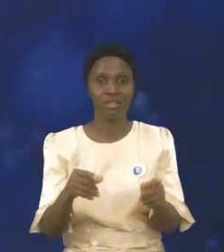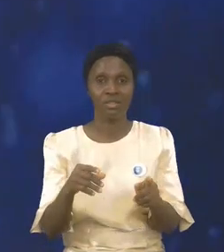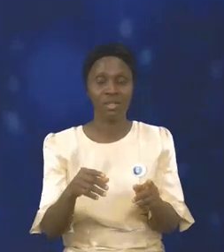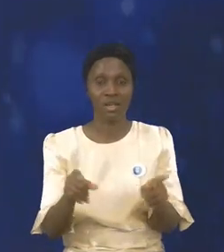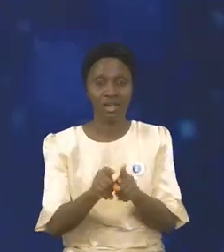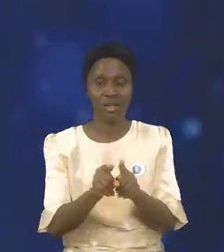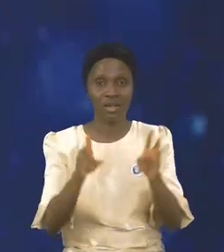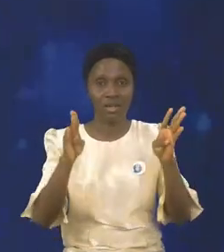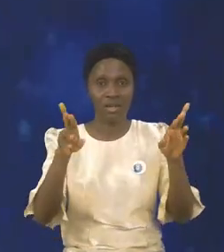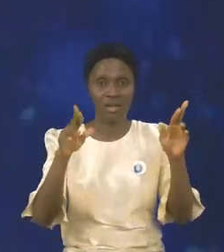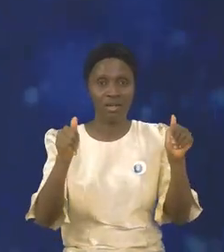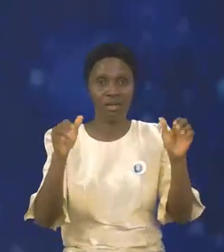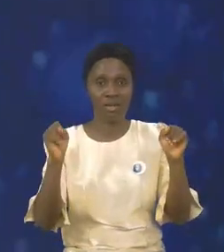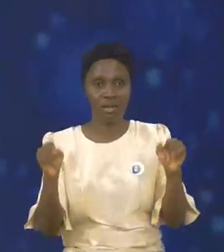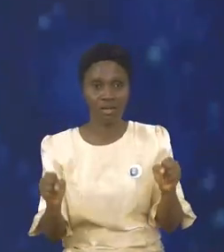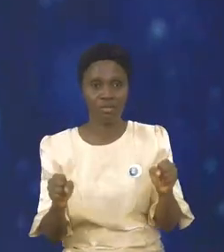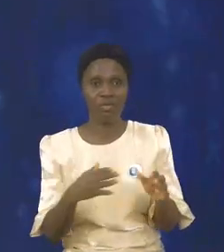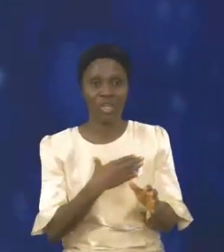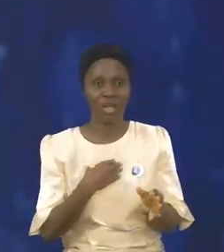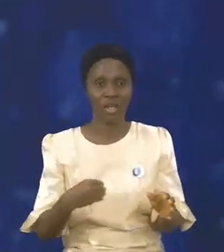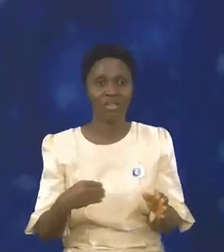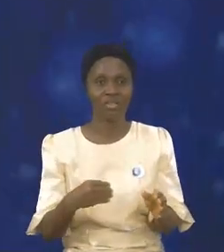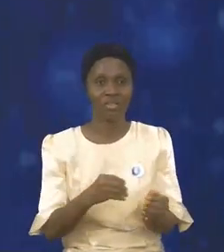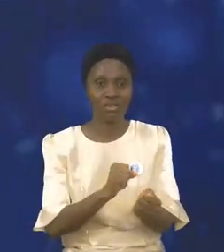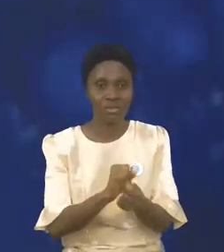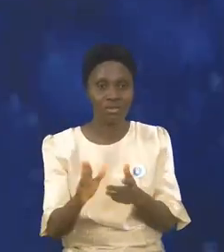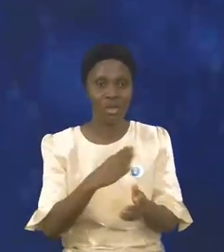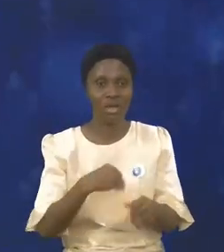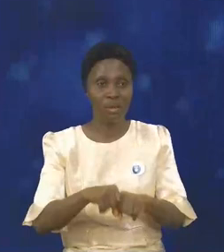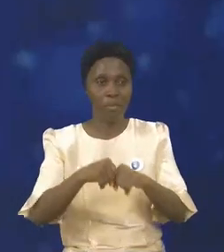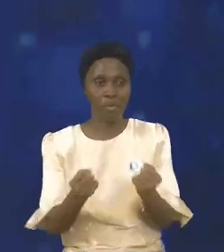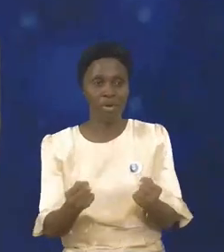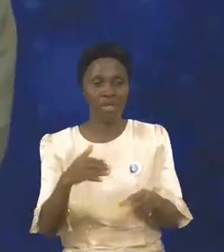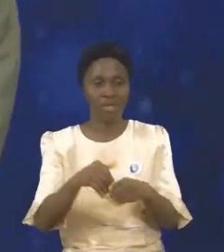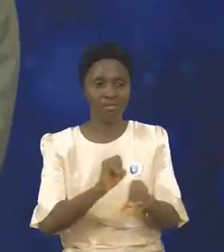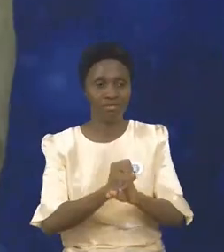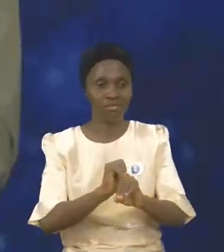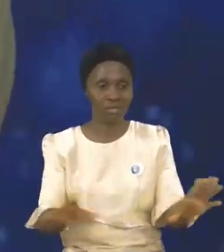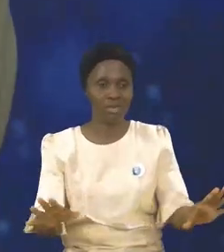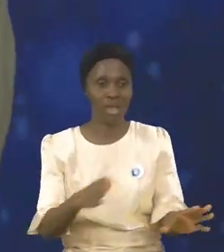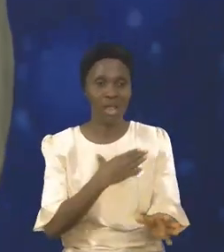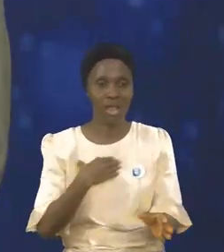d'airain, qui mangeait, brisait et foulait